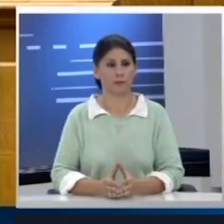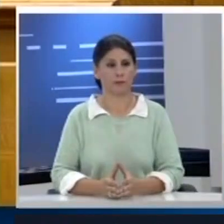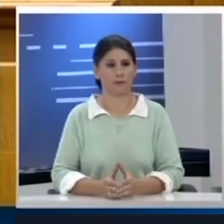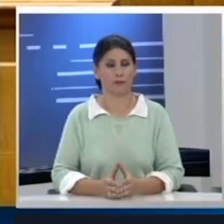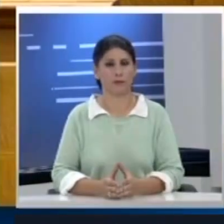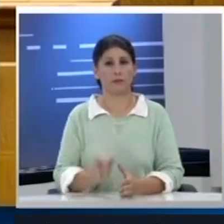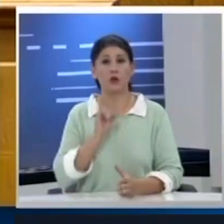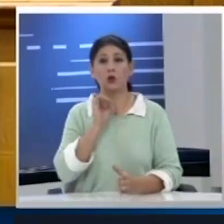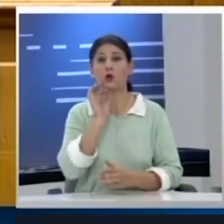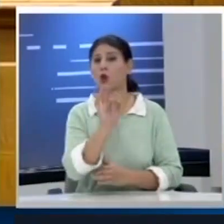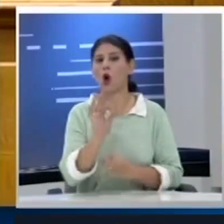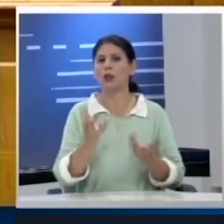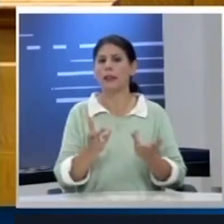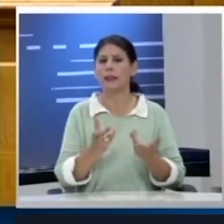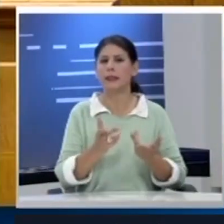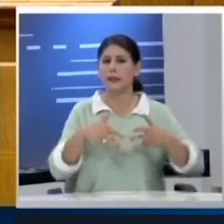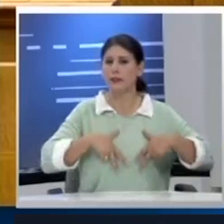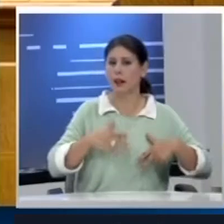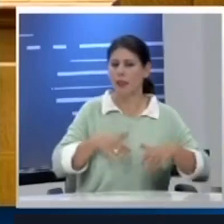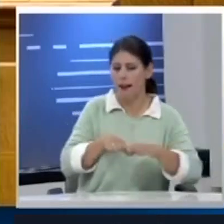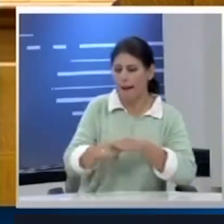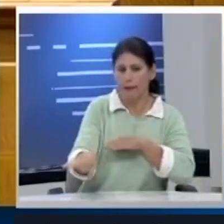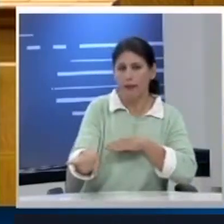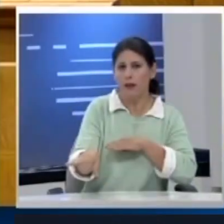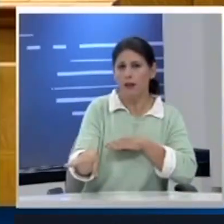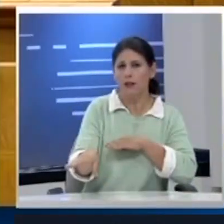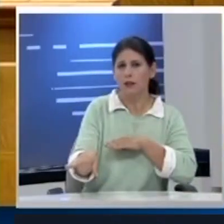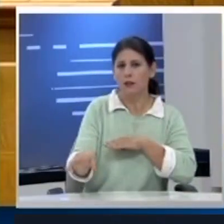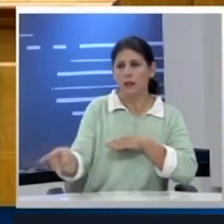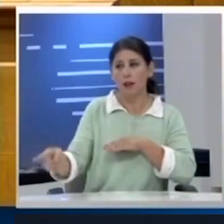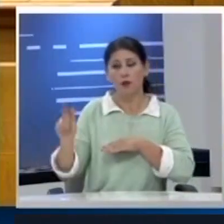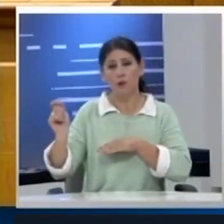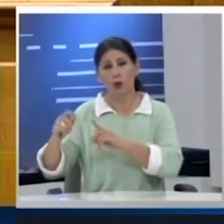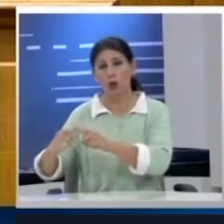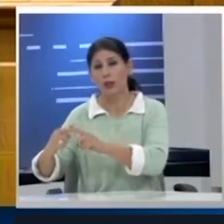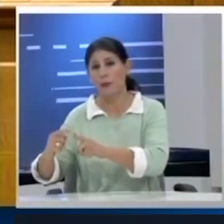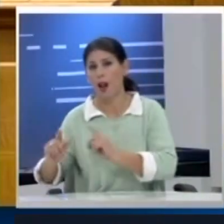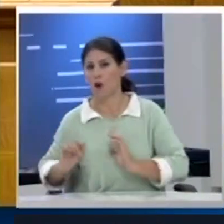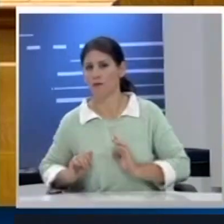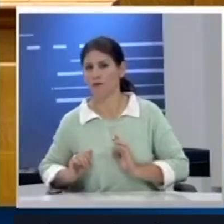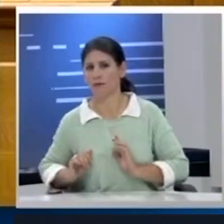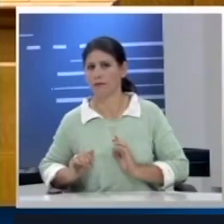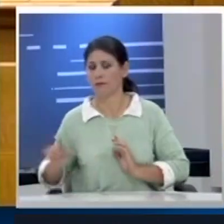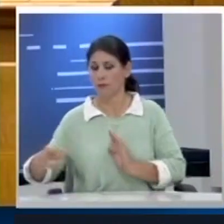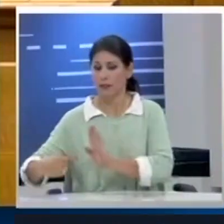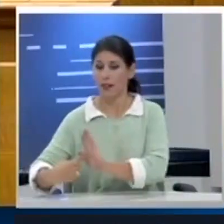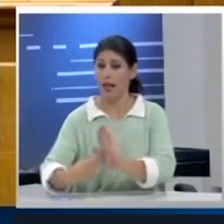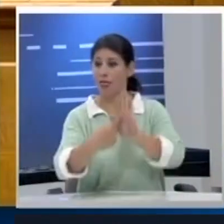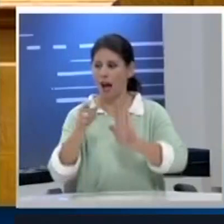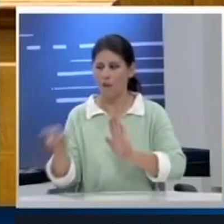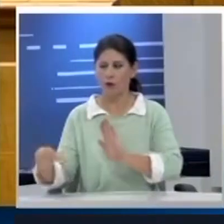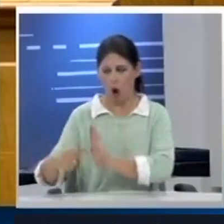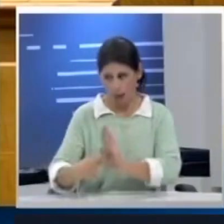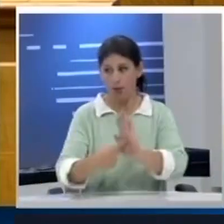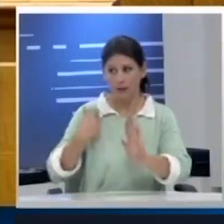για να εκδικηθεί εν είδη ρευμασισμού τον πολιτικό αντίπαλο επειδή ανέδειξε